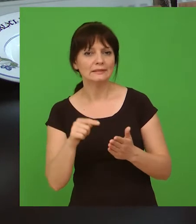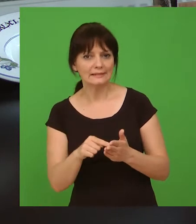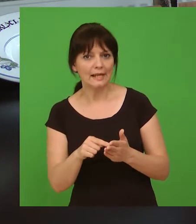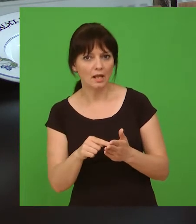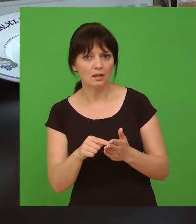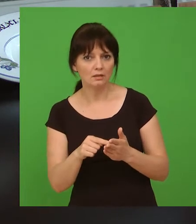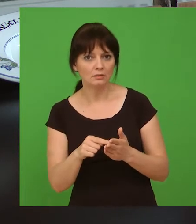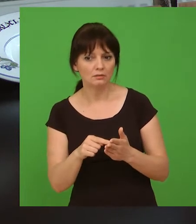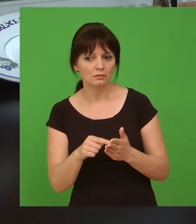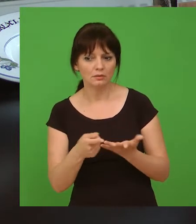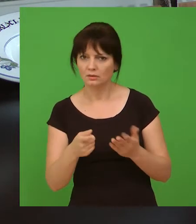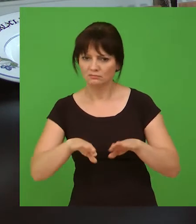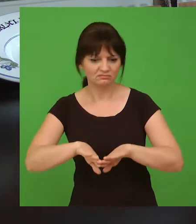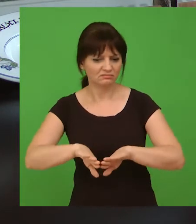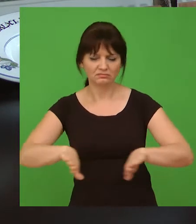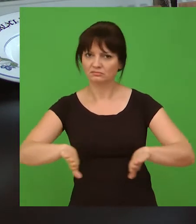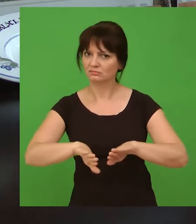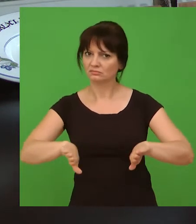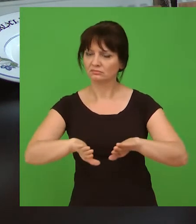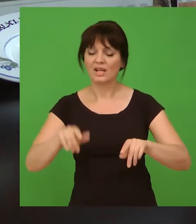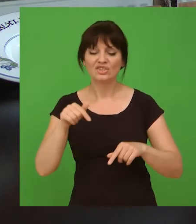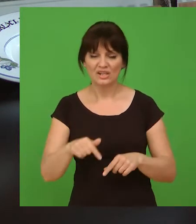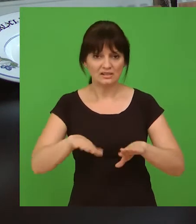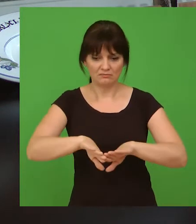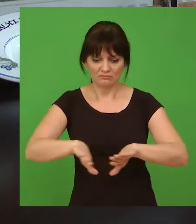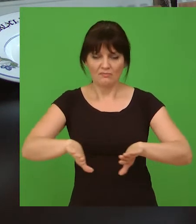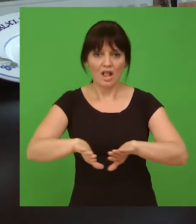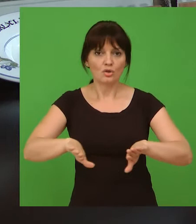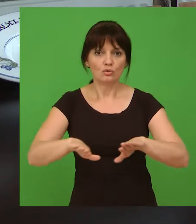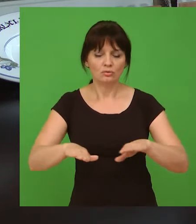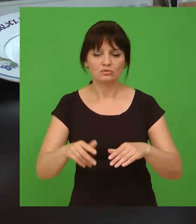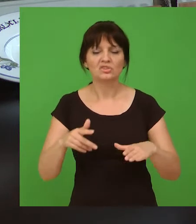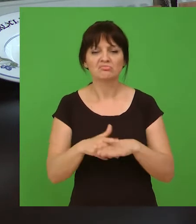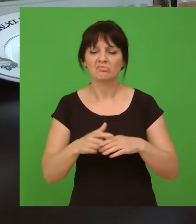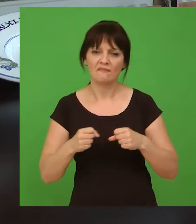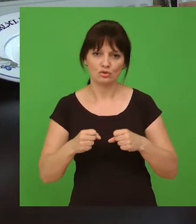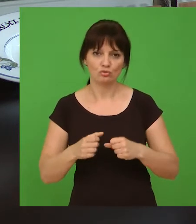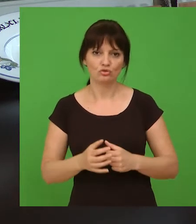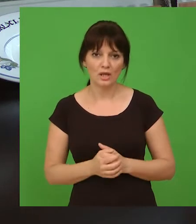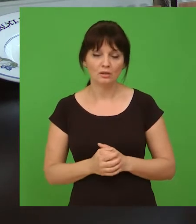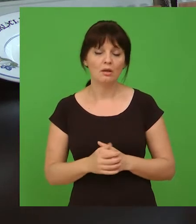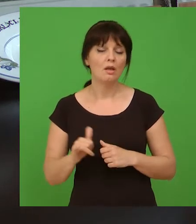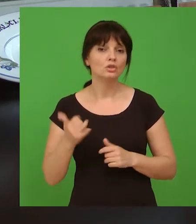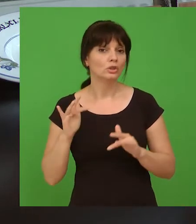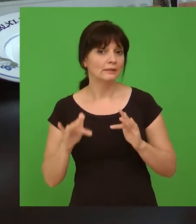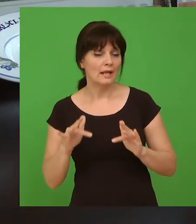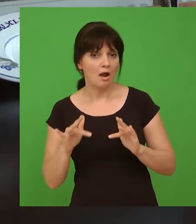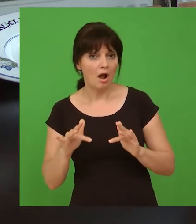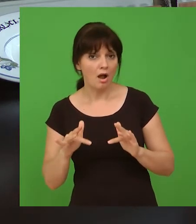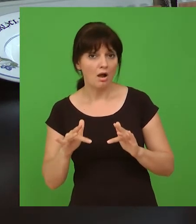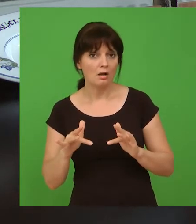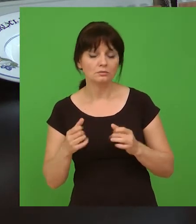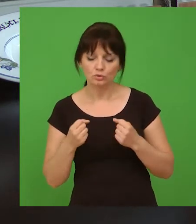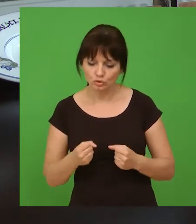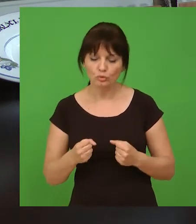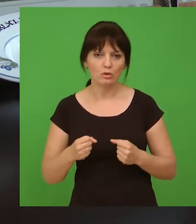azok elkülönülnek, és ezek az elkülönülések okoznak feszültséget, és néha-néha nagyon